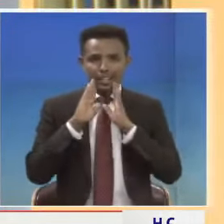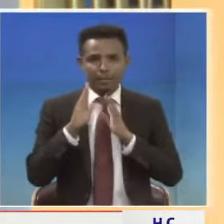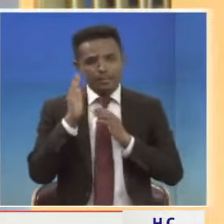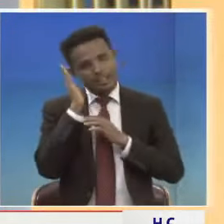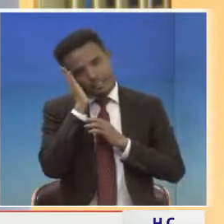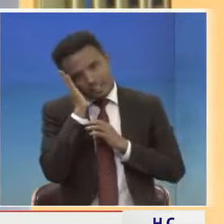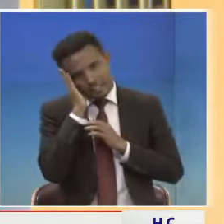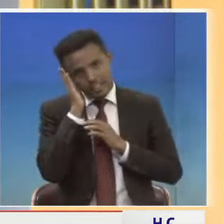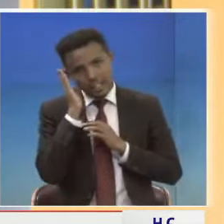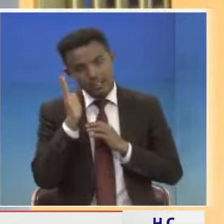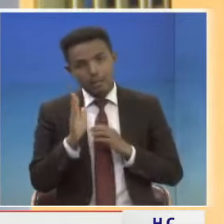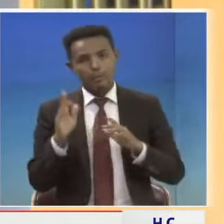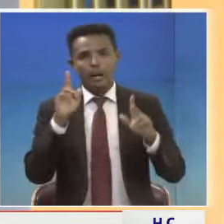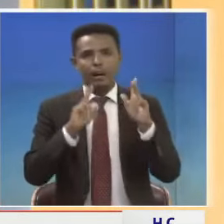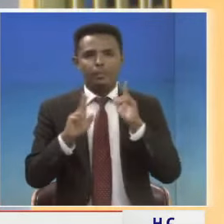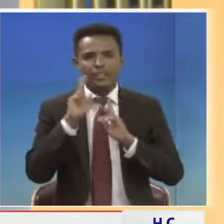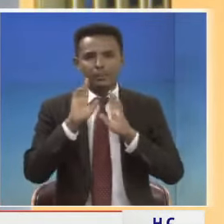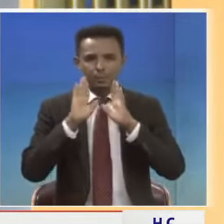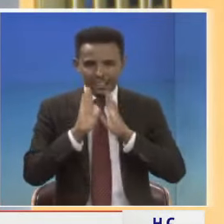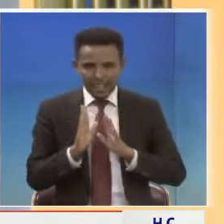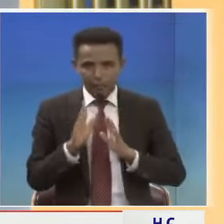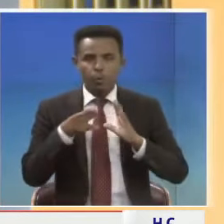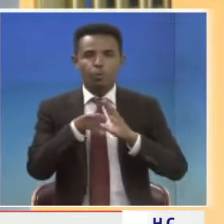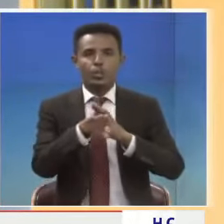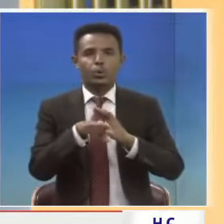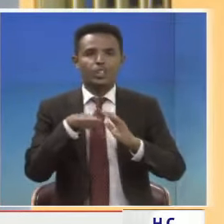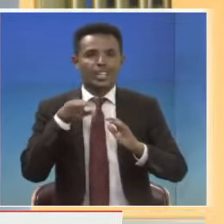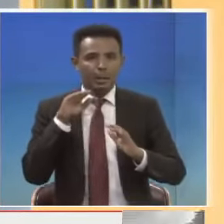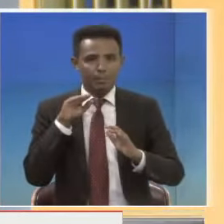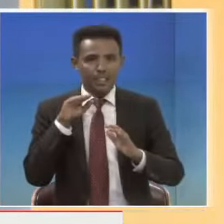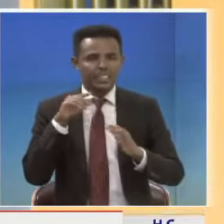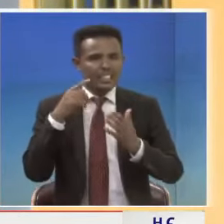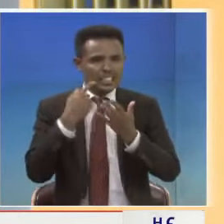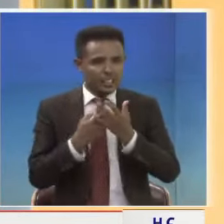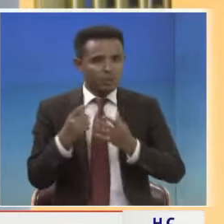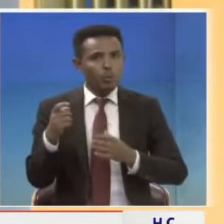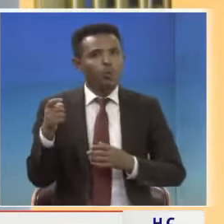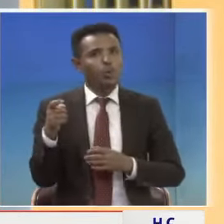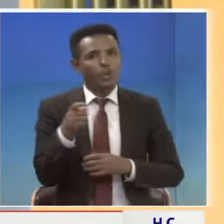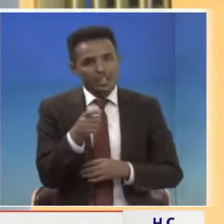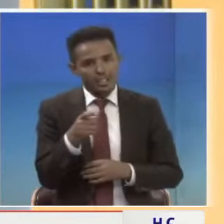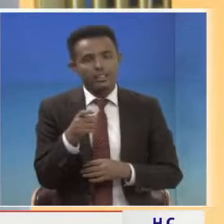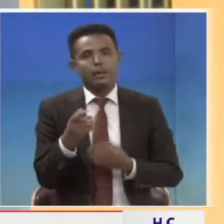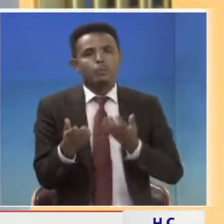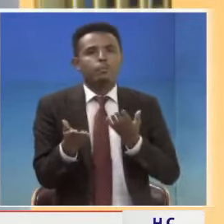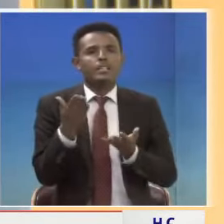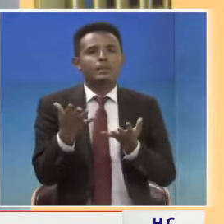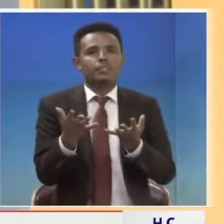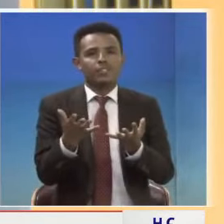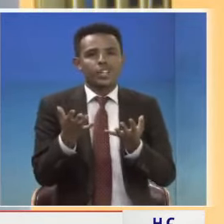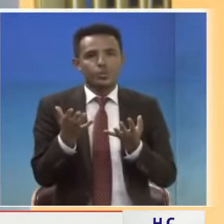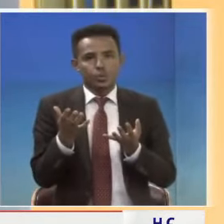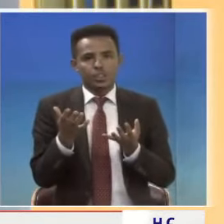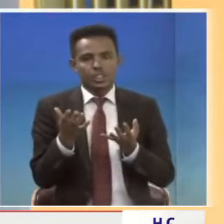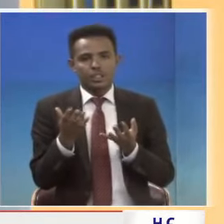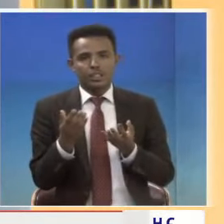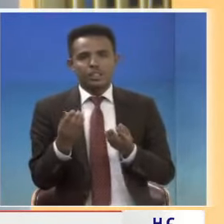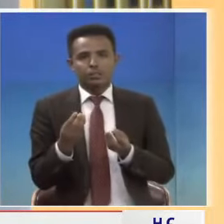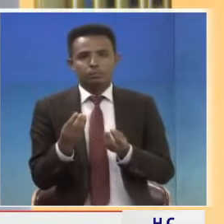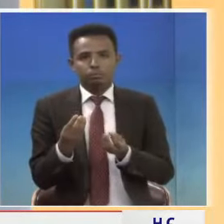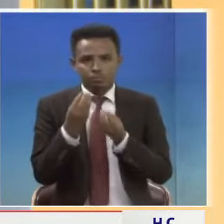እያደር ማህበረሰቡ በሰላም ወጦ እየገባ እዚህ ሆነን ቢያንስ የሚፈልጉትን